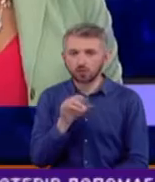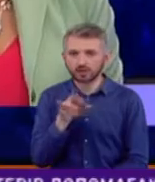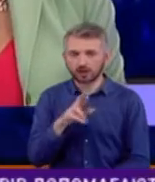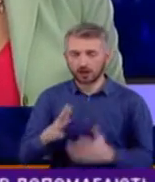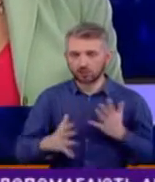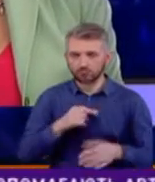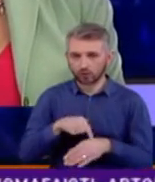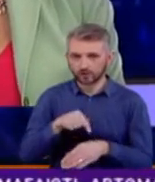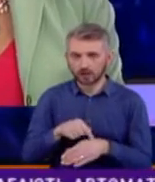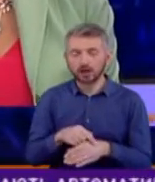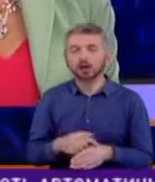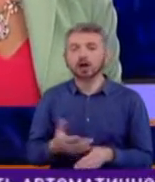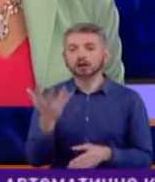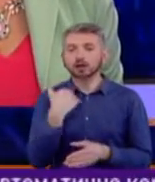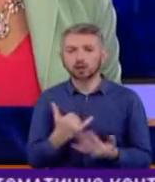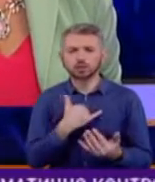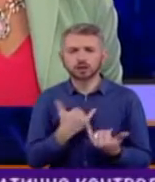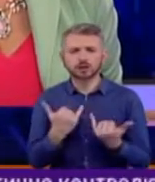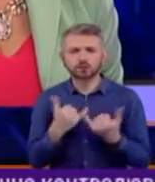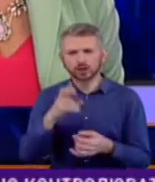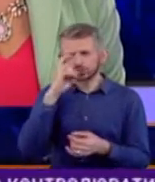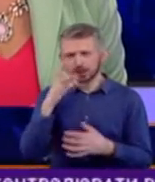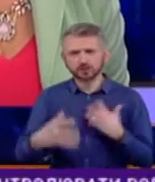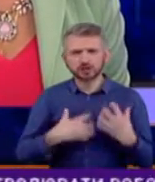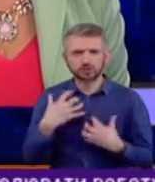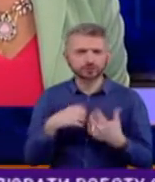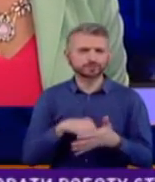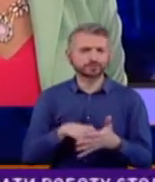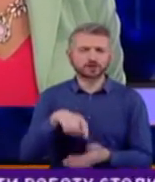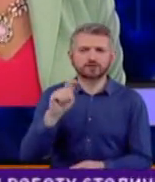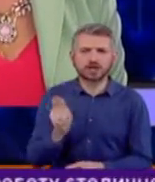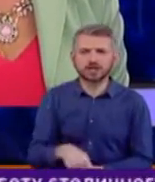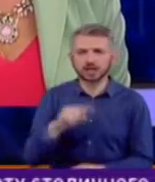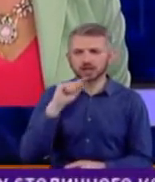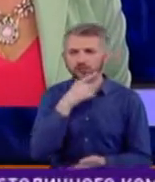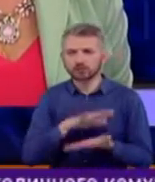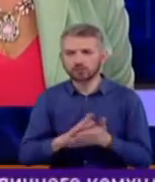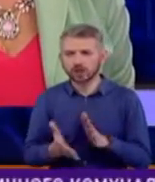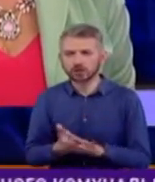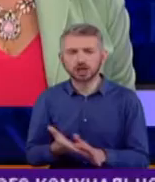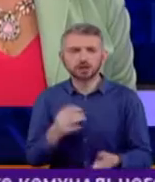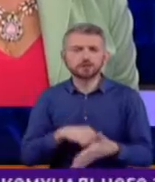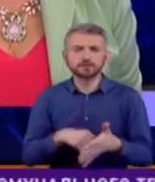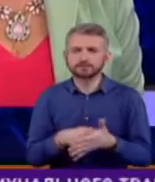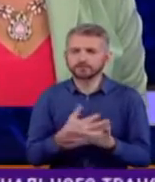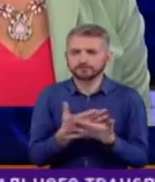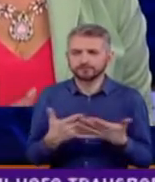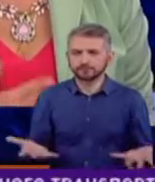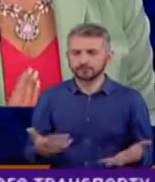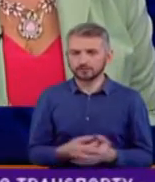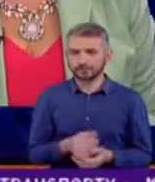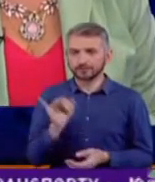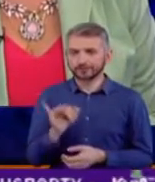на сегодня государство очень тревожное, но в силу войны, в силу экономического положения, в силу очень многих моментов.